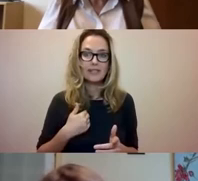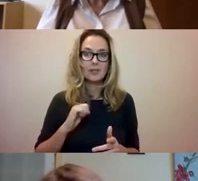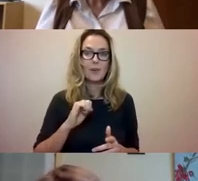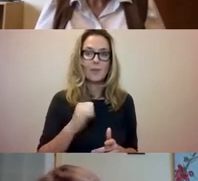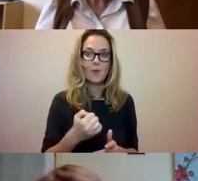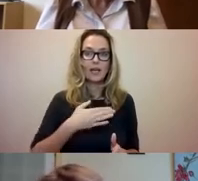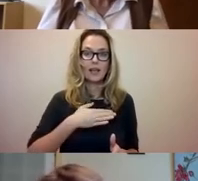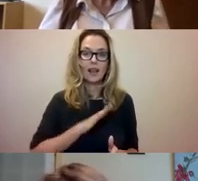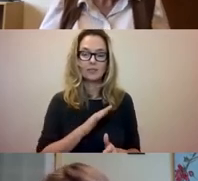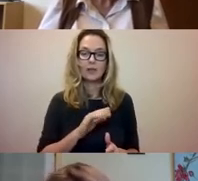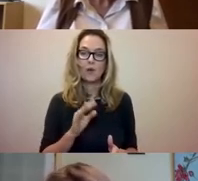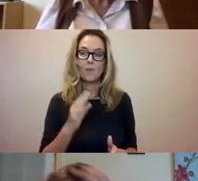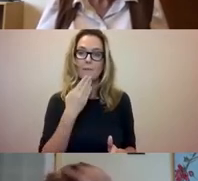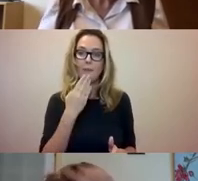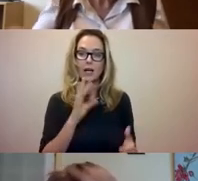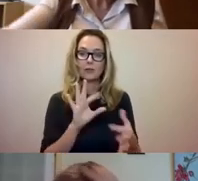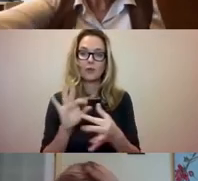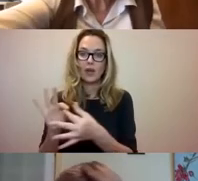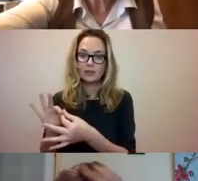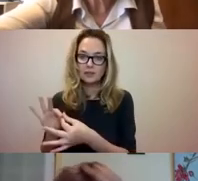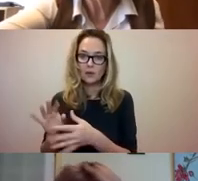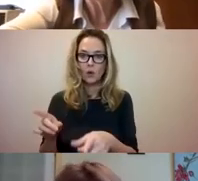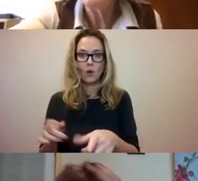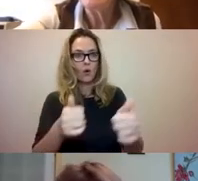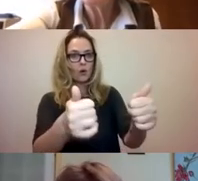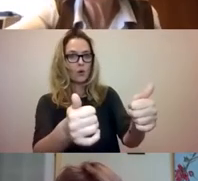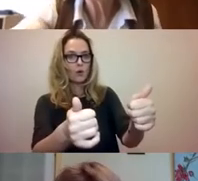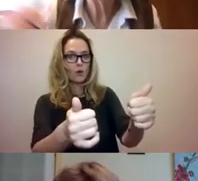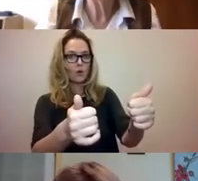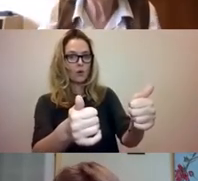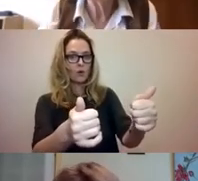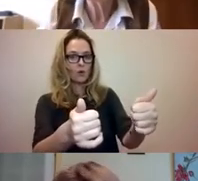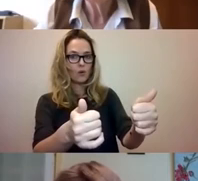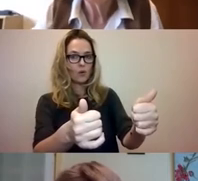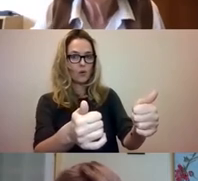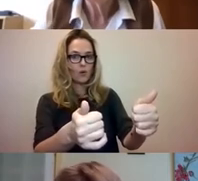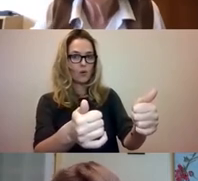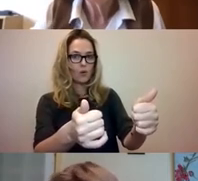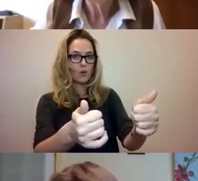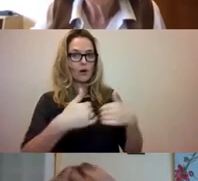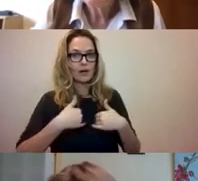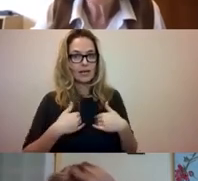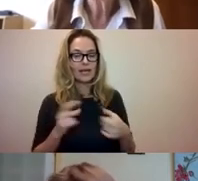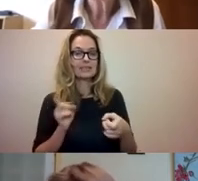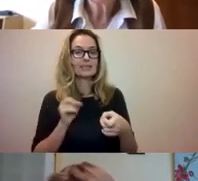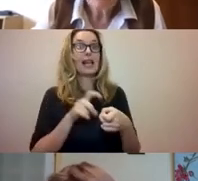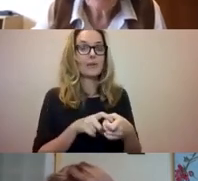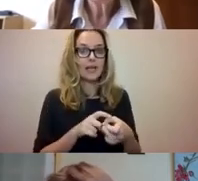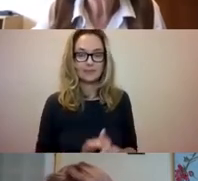gemakkelijk contact te zoeken. En toen zei ik, oh, helemaal geweldig, ik sluit graag aan.